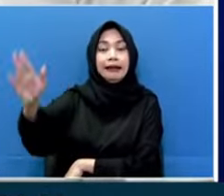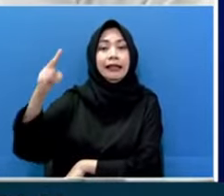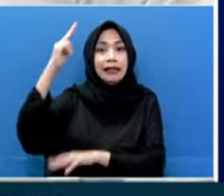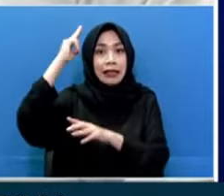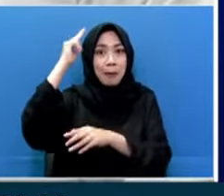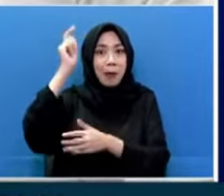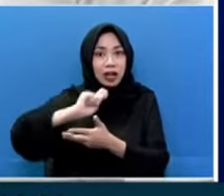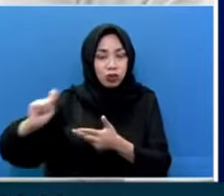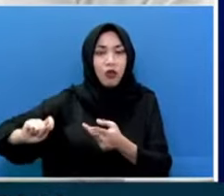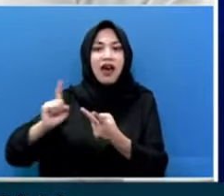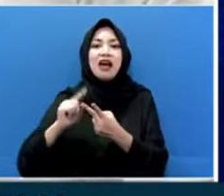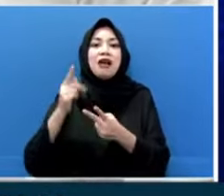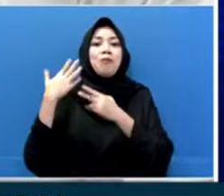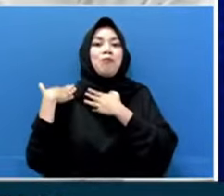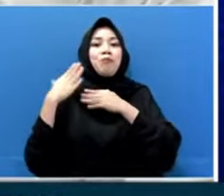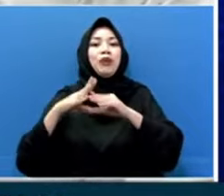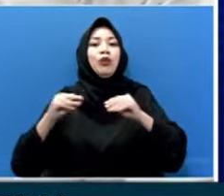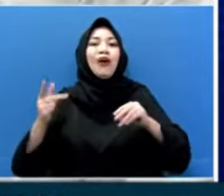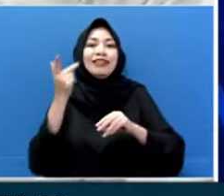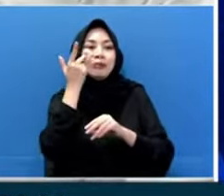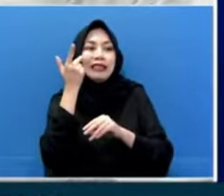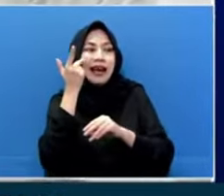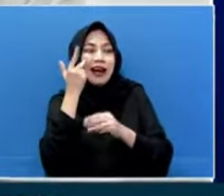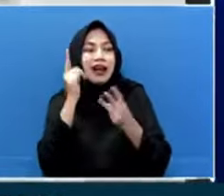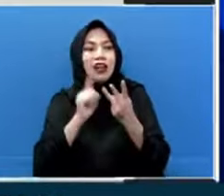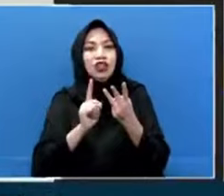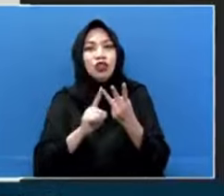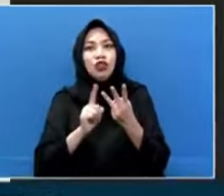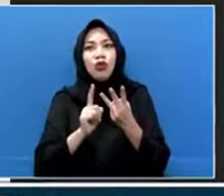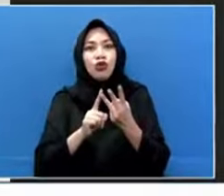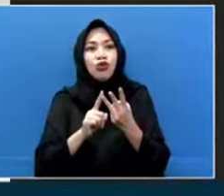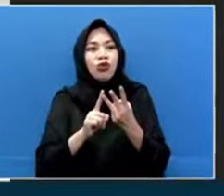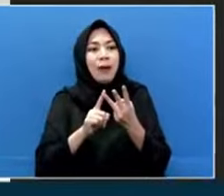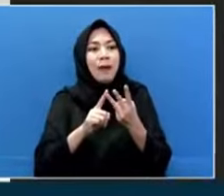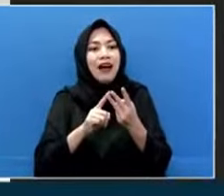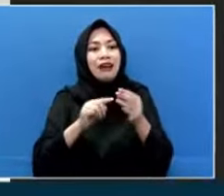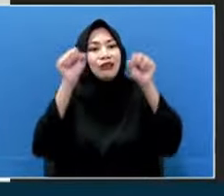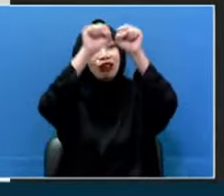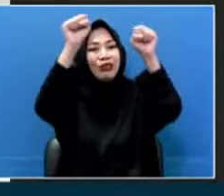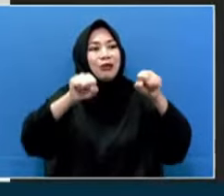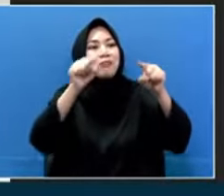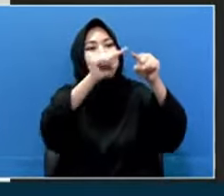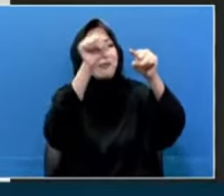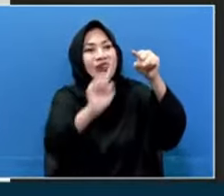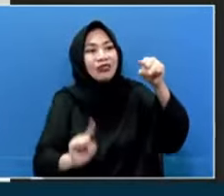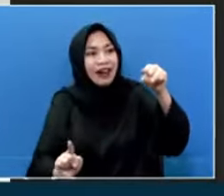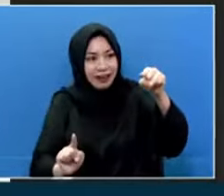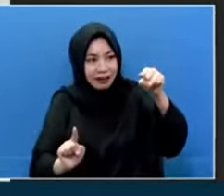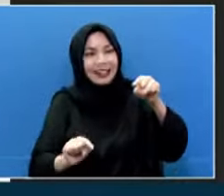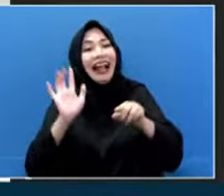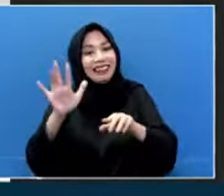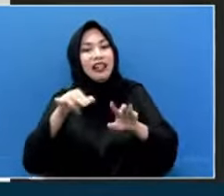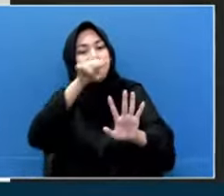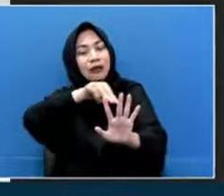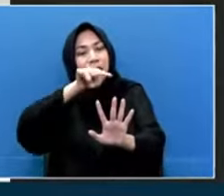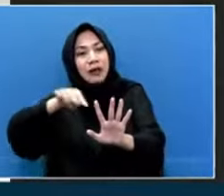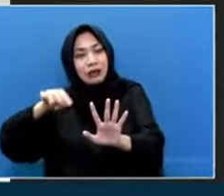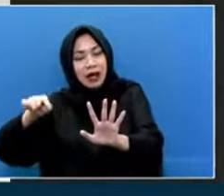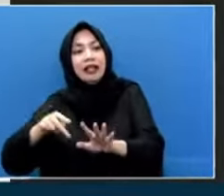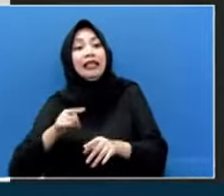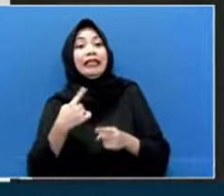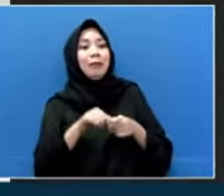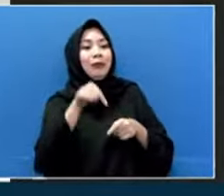penjaga dan juga Memang bagian instalasi listrik yang kita akan melakukan pemeriksaan dan namun sekarang Ee kita baru enam